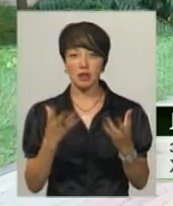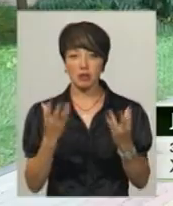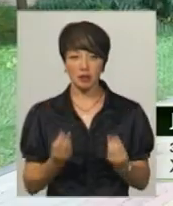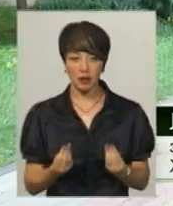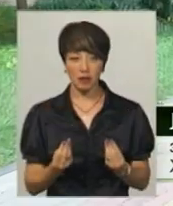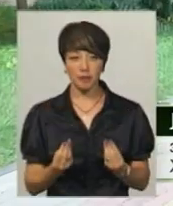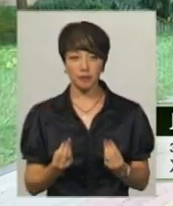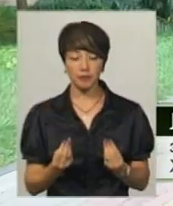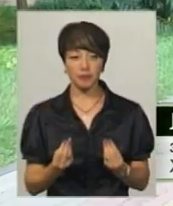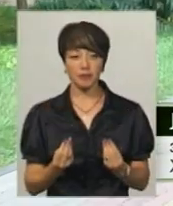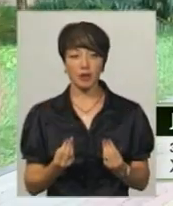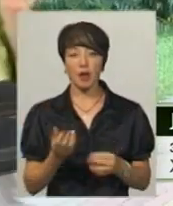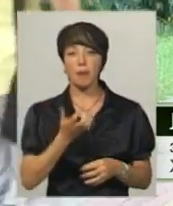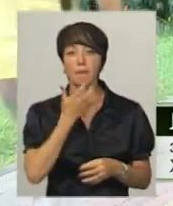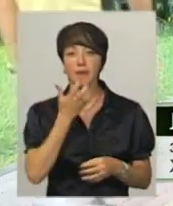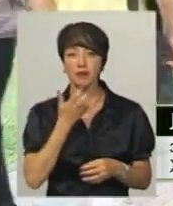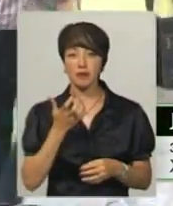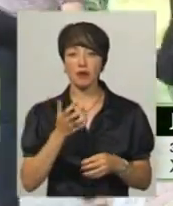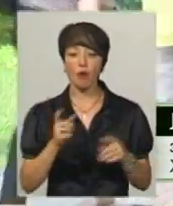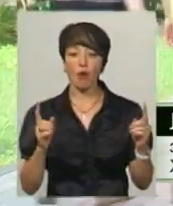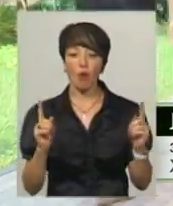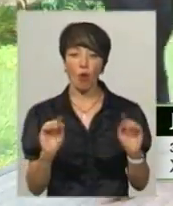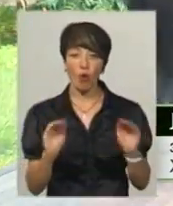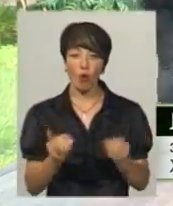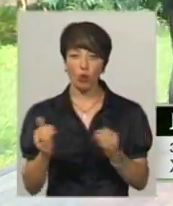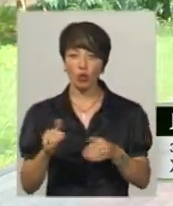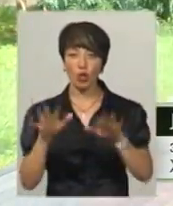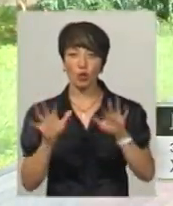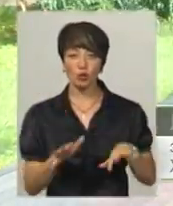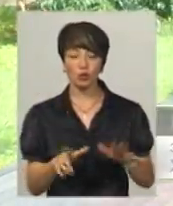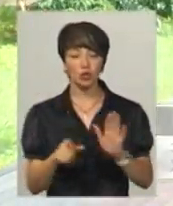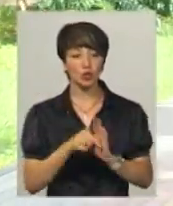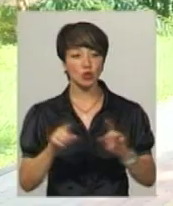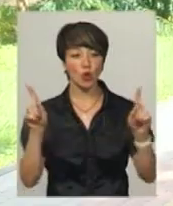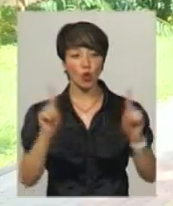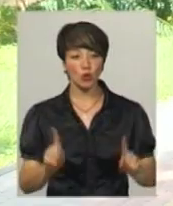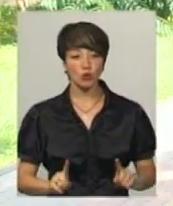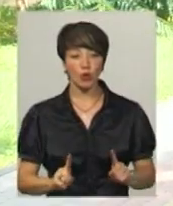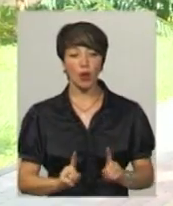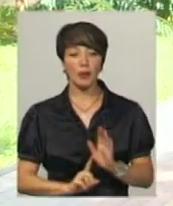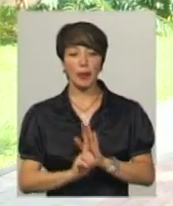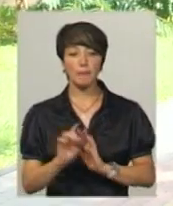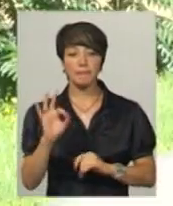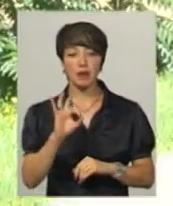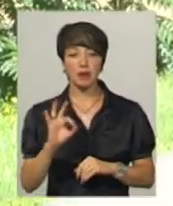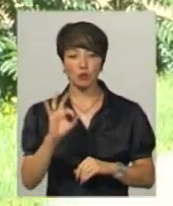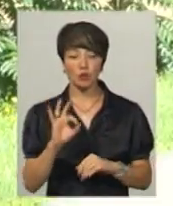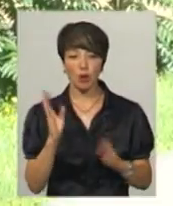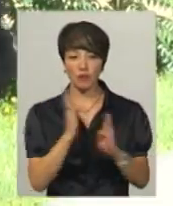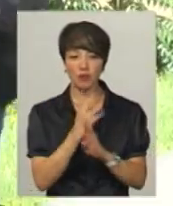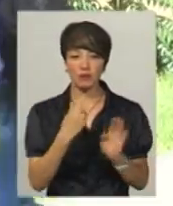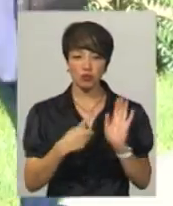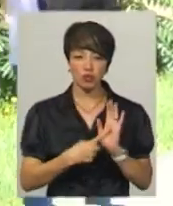локально, переважно по півдню, пройдуть короткочасні дощі з грозою, і температура повітря по області